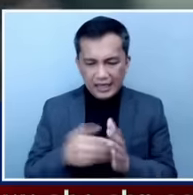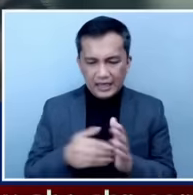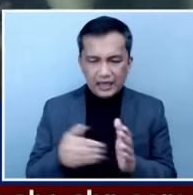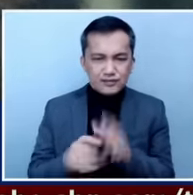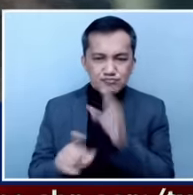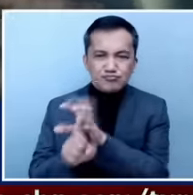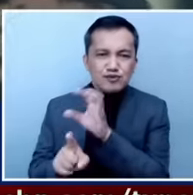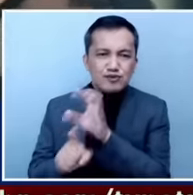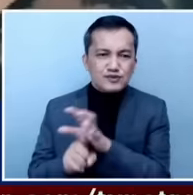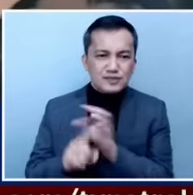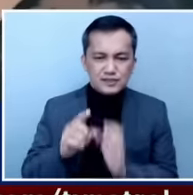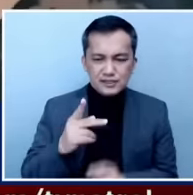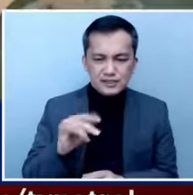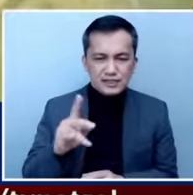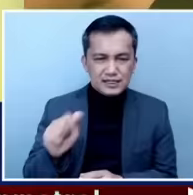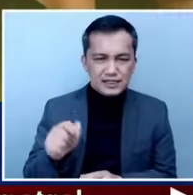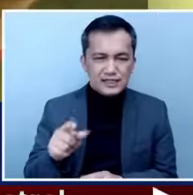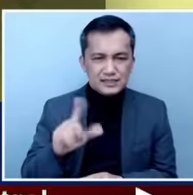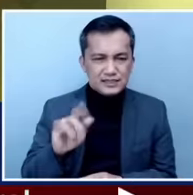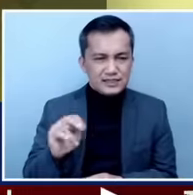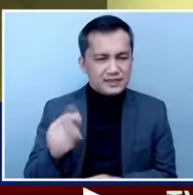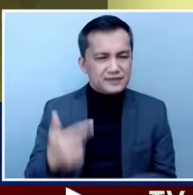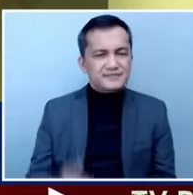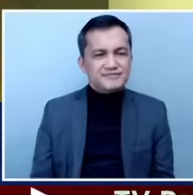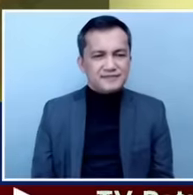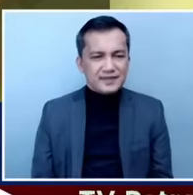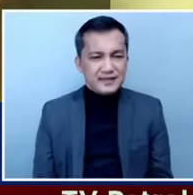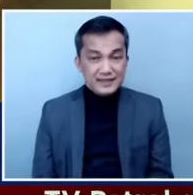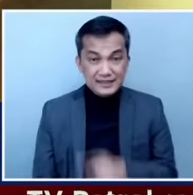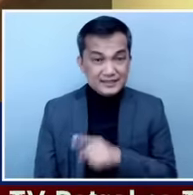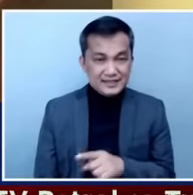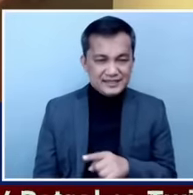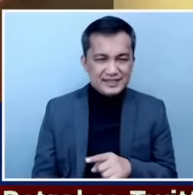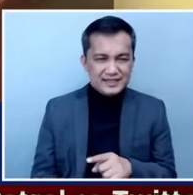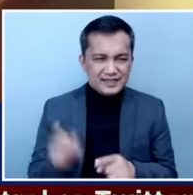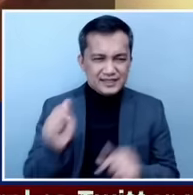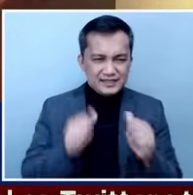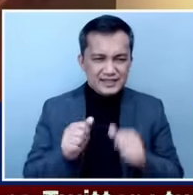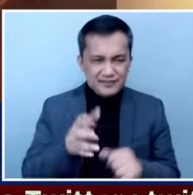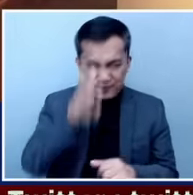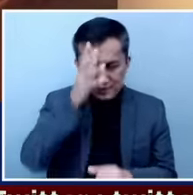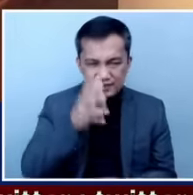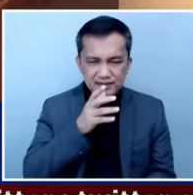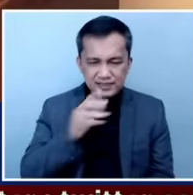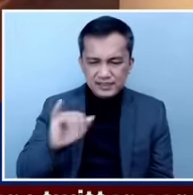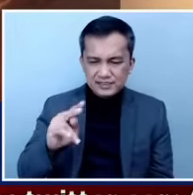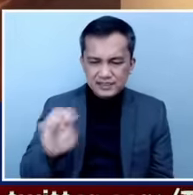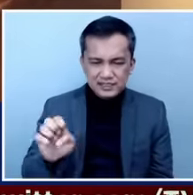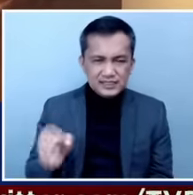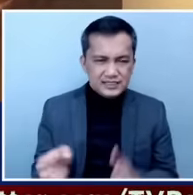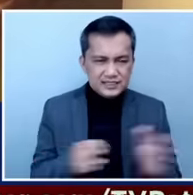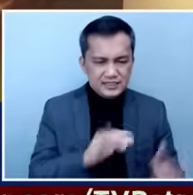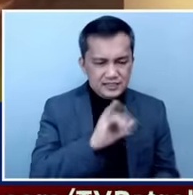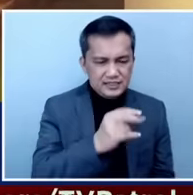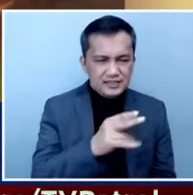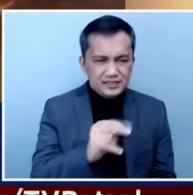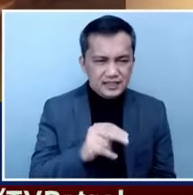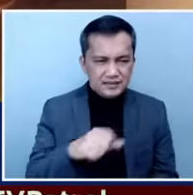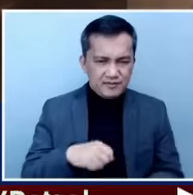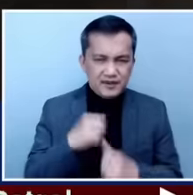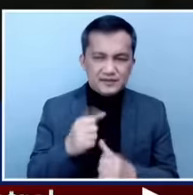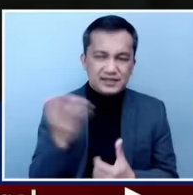Kyla dahil sa husay sa Linlang. Maging ang kanyang showbiz parents na sina Janice De Belen at John Estrada, proud na proud sa